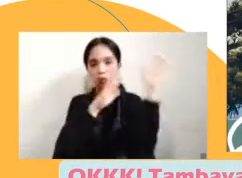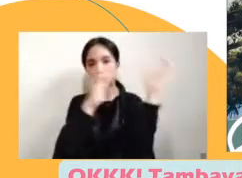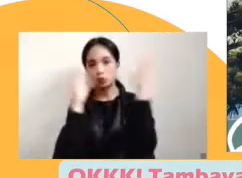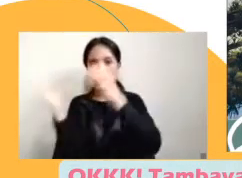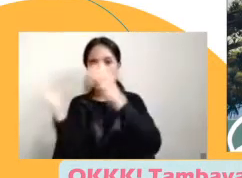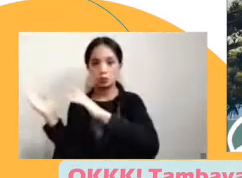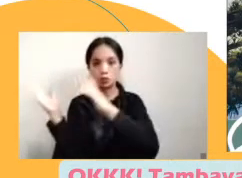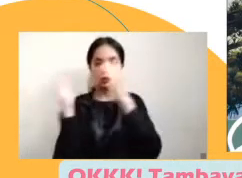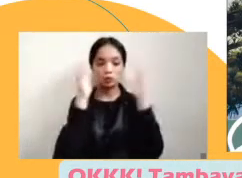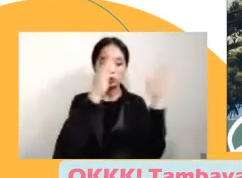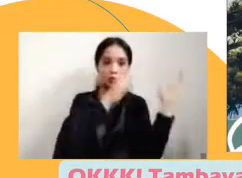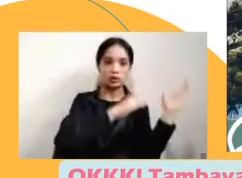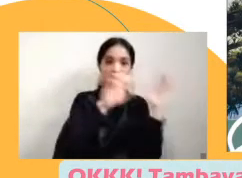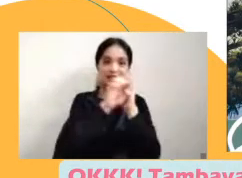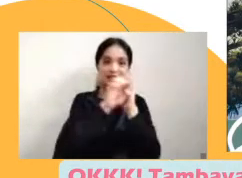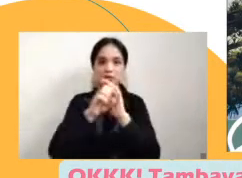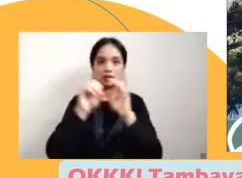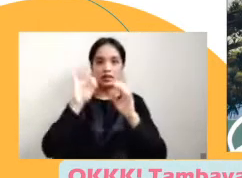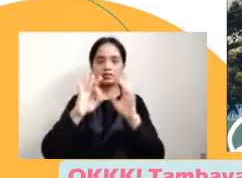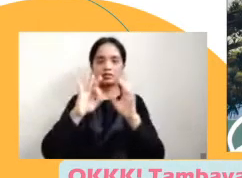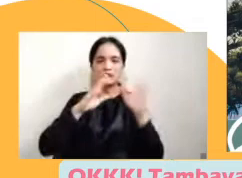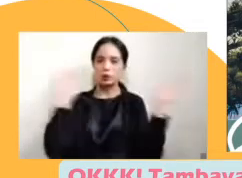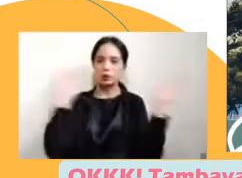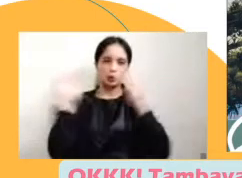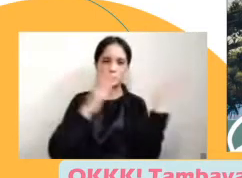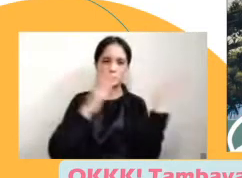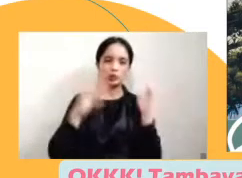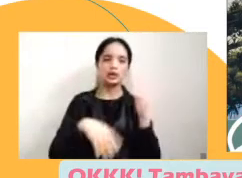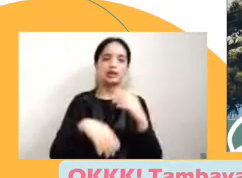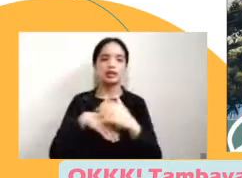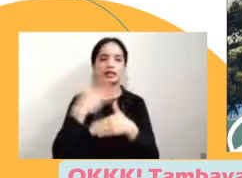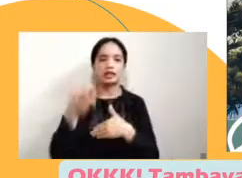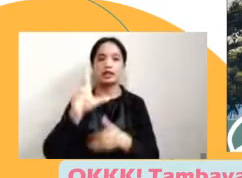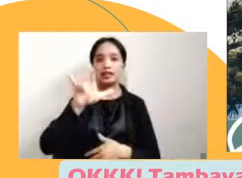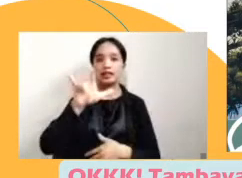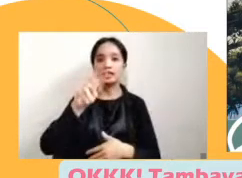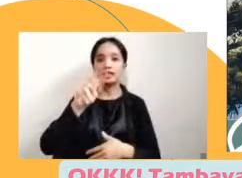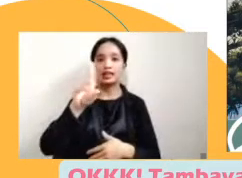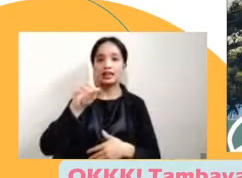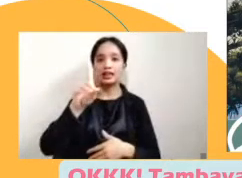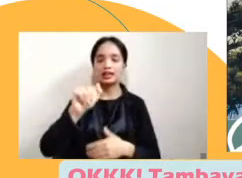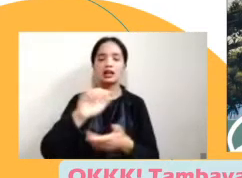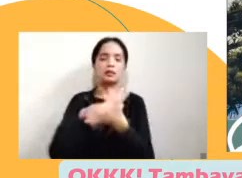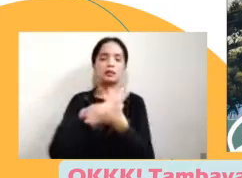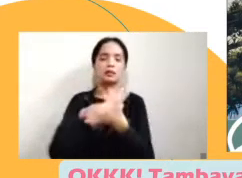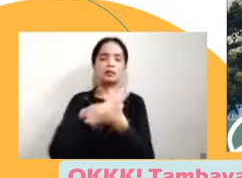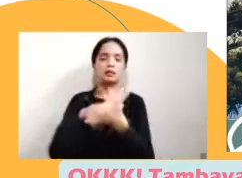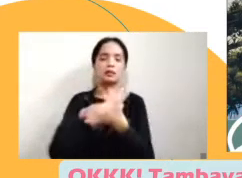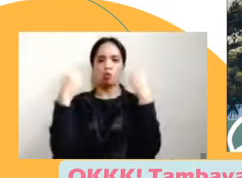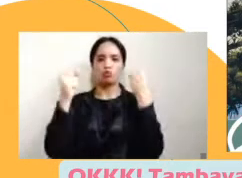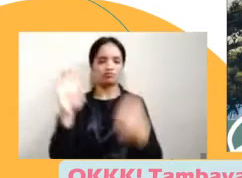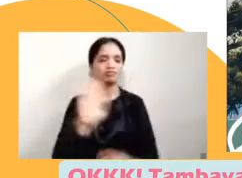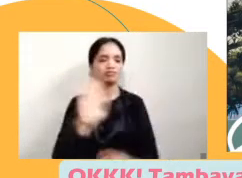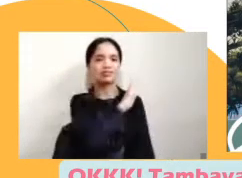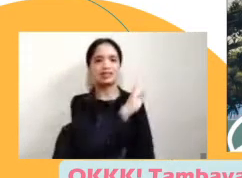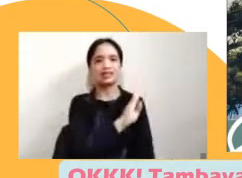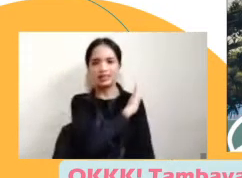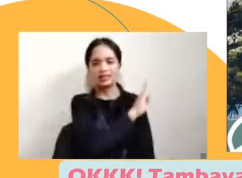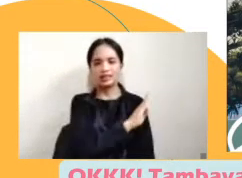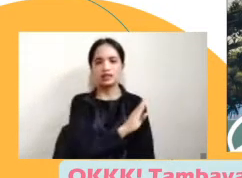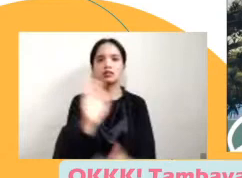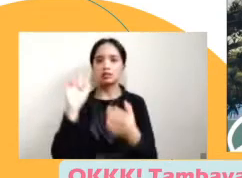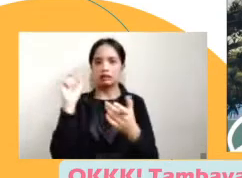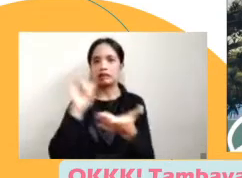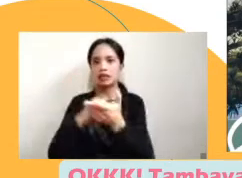kapag dumarating ang mga unos. Okay. Sabi ni Linda, maging matapang, no? Ang isang taong matatag ay matapang,